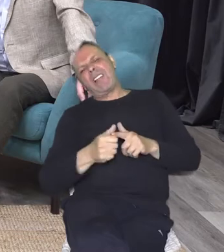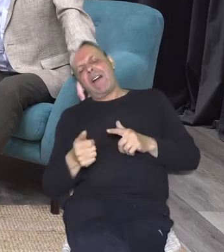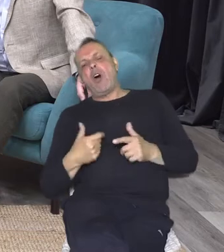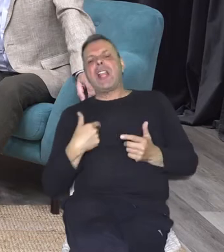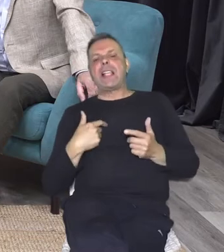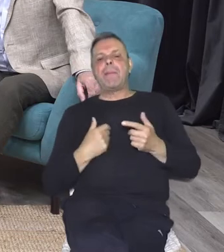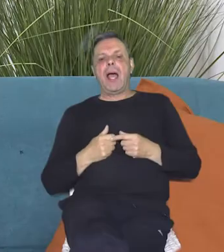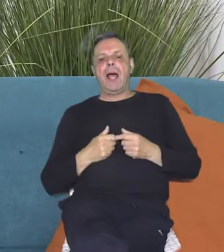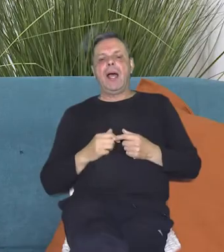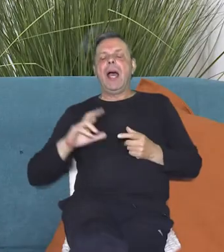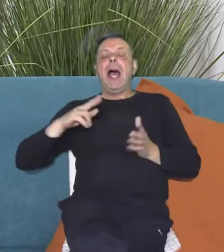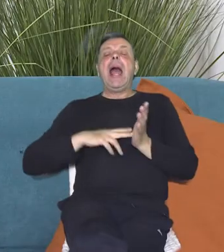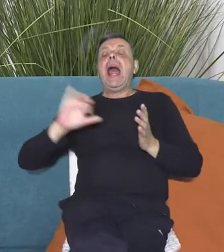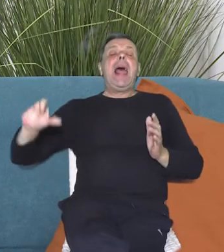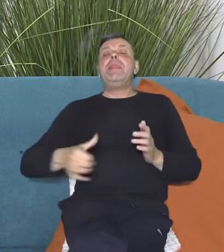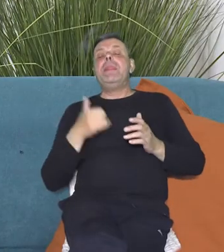sam ja